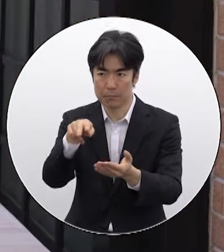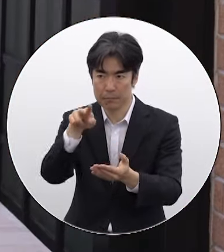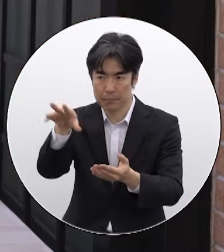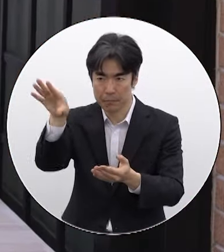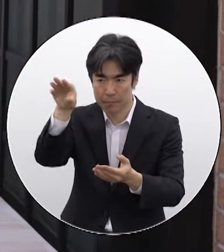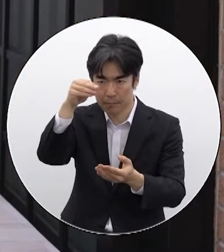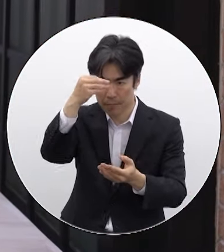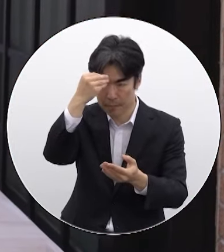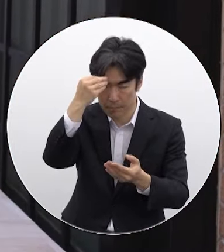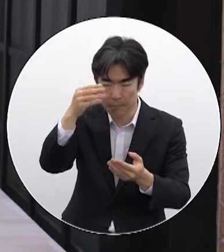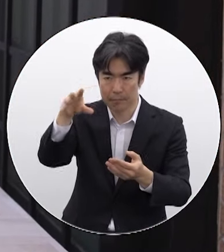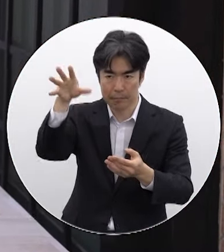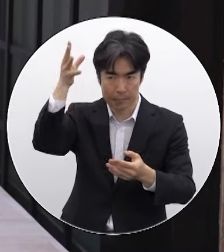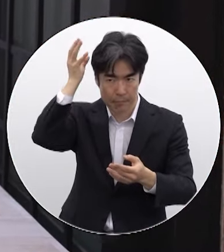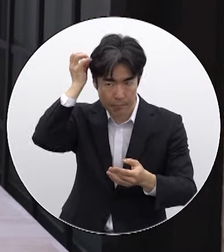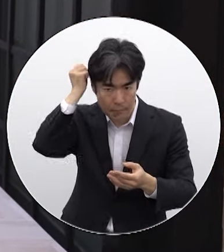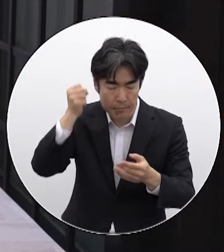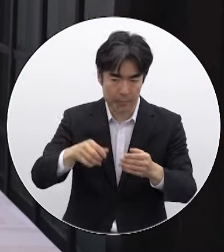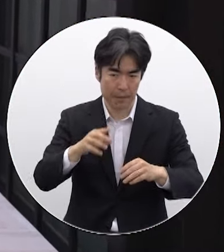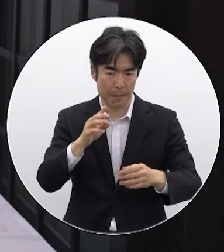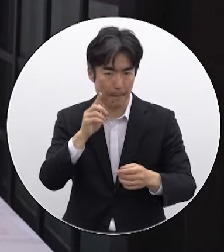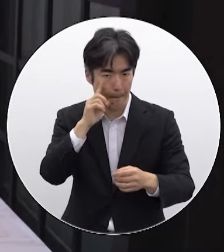早速うどん打ちに挑戦です。